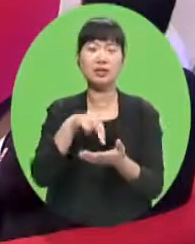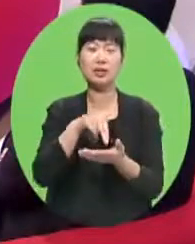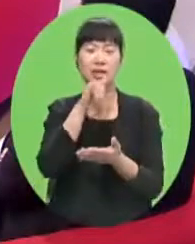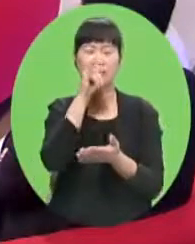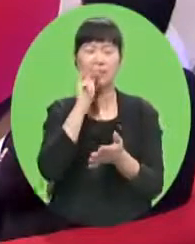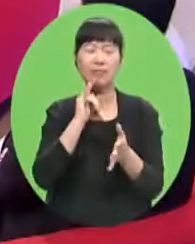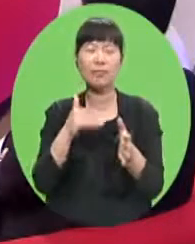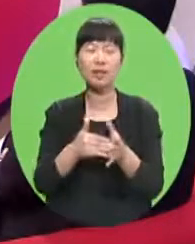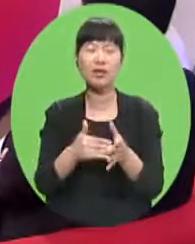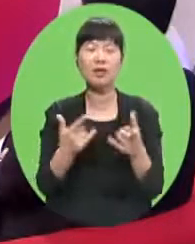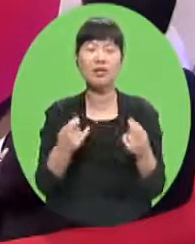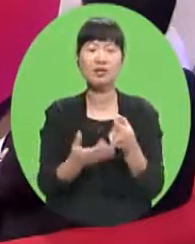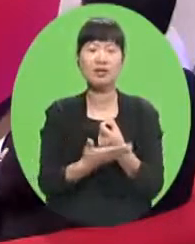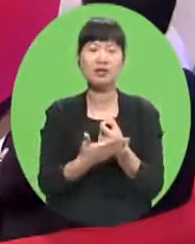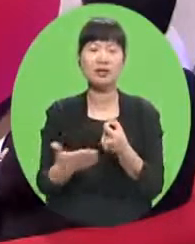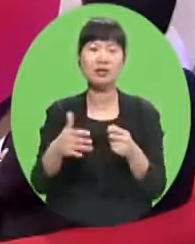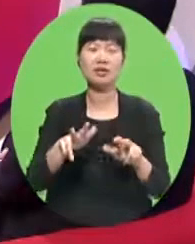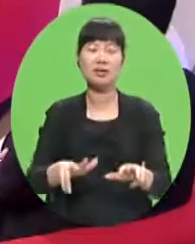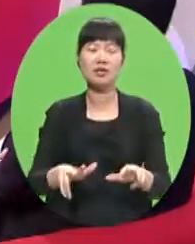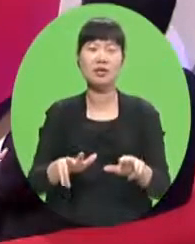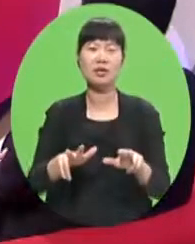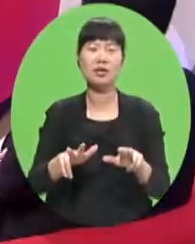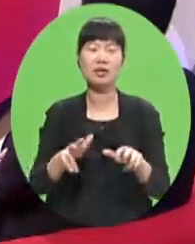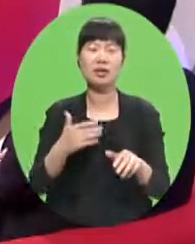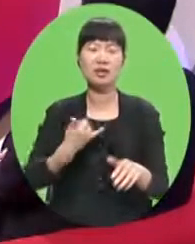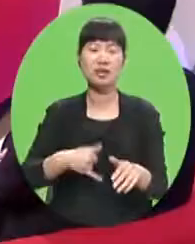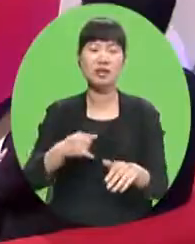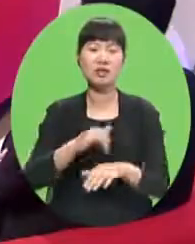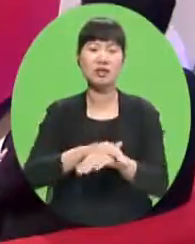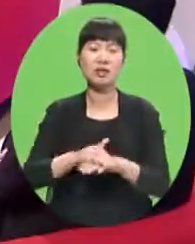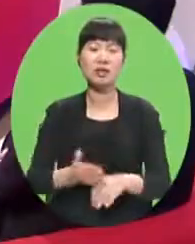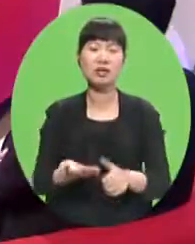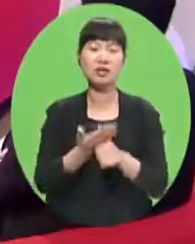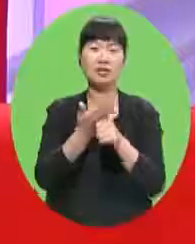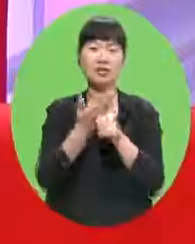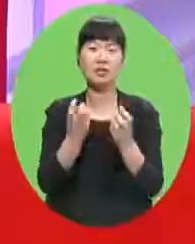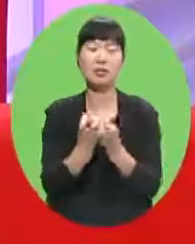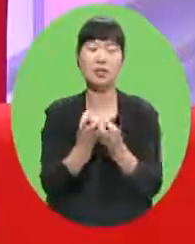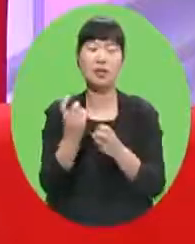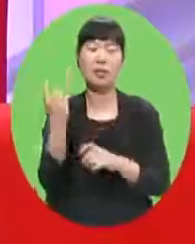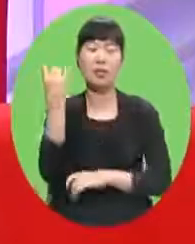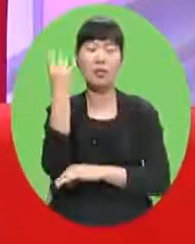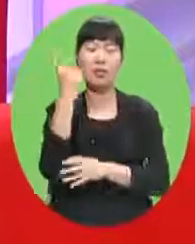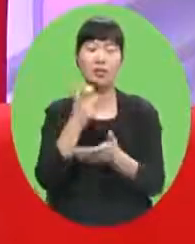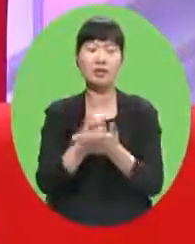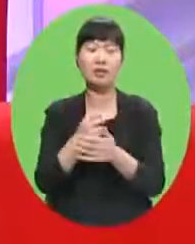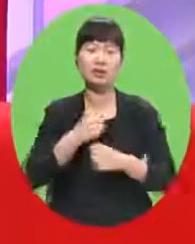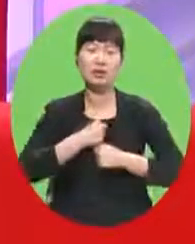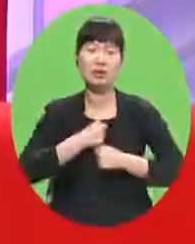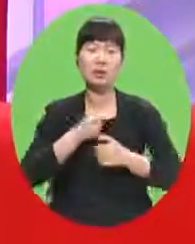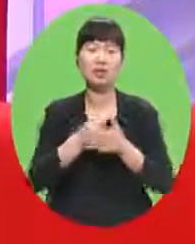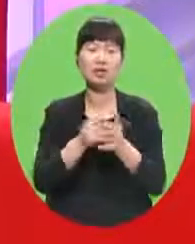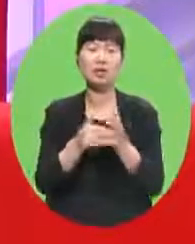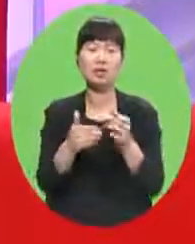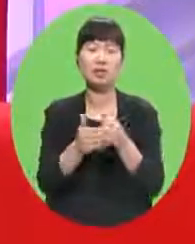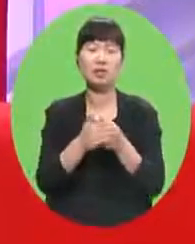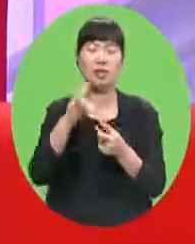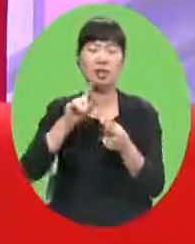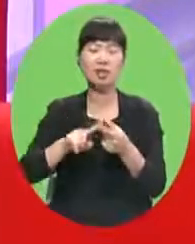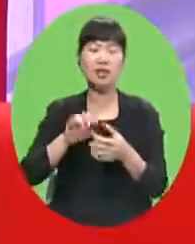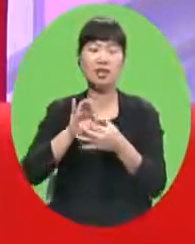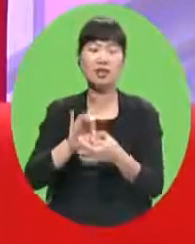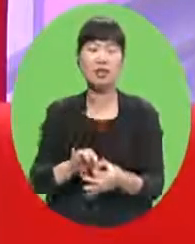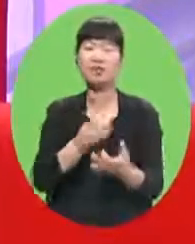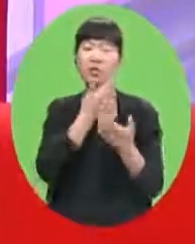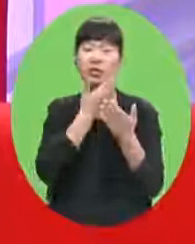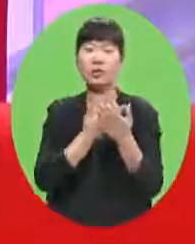있거든요. 그래서 제가 이제 오늘 아이를 잘 키우는 것은 어떤 원칙을 정해서 그대로 가는 것이 중요한